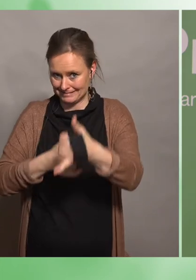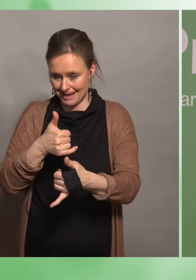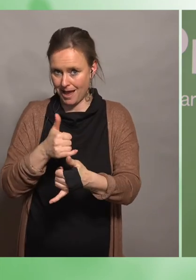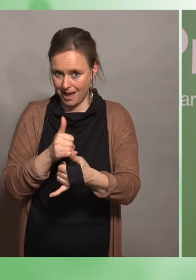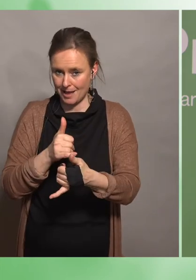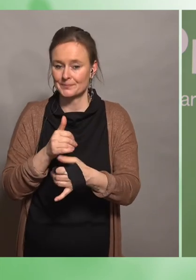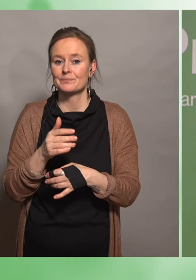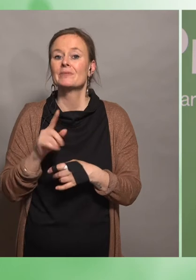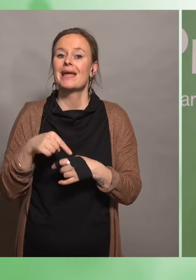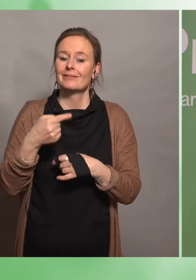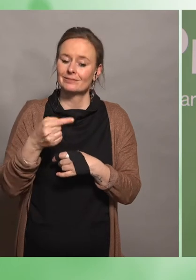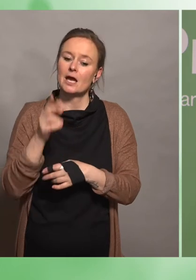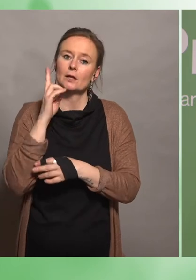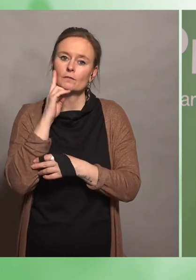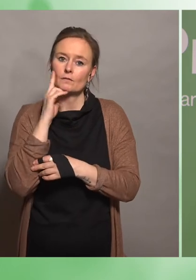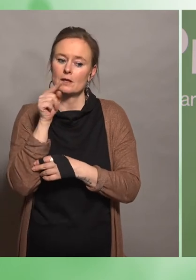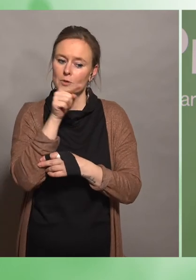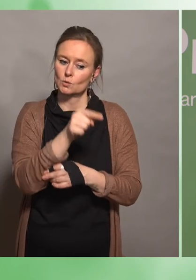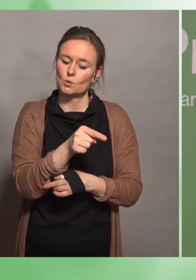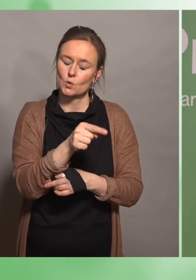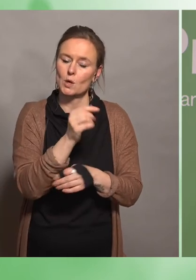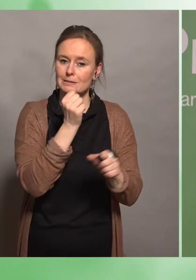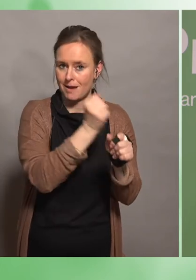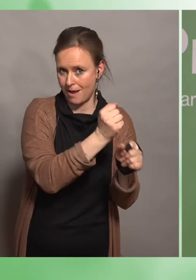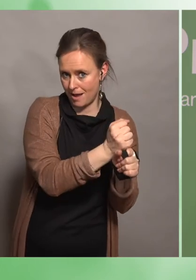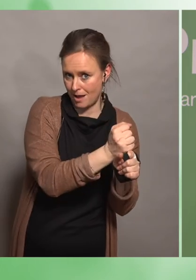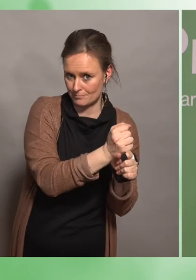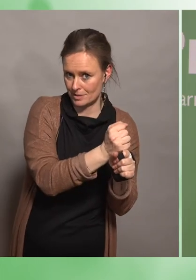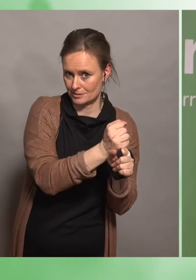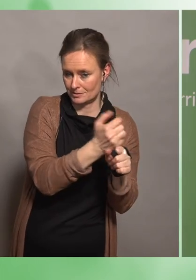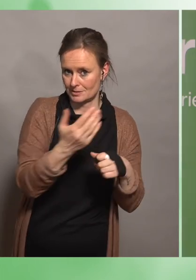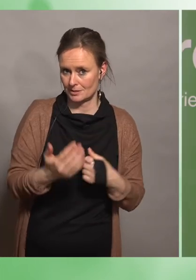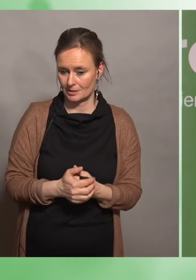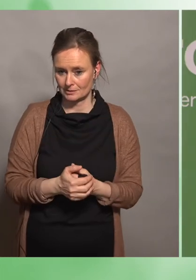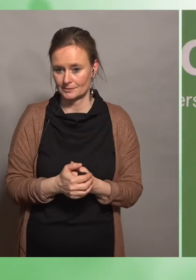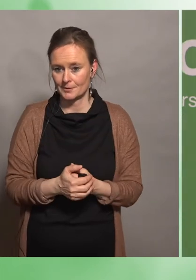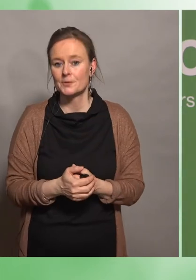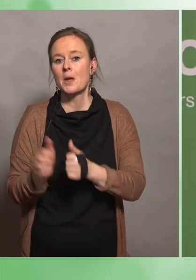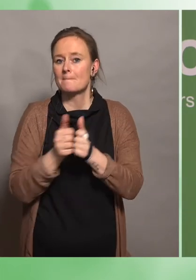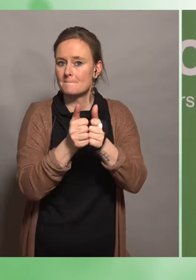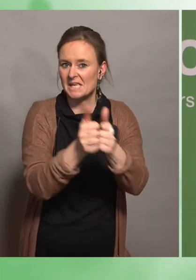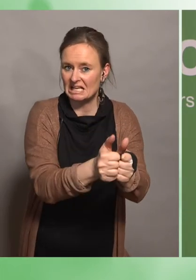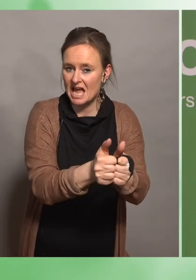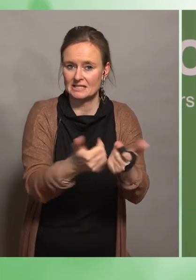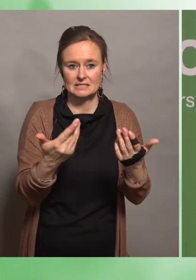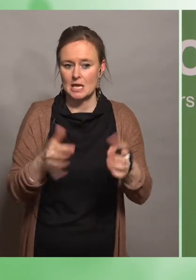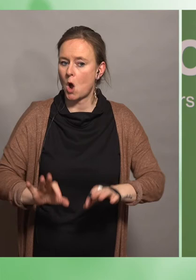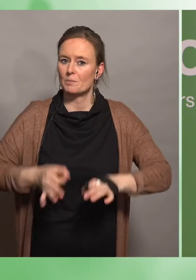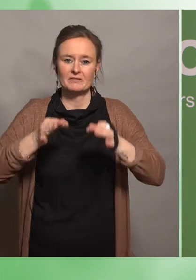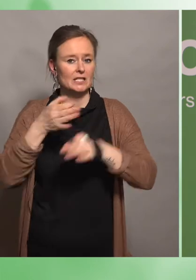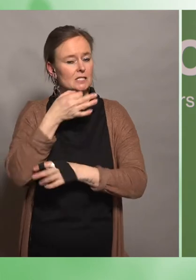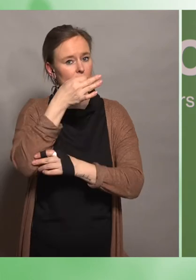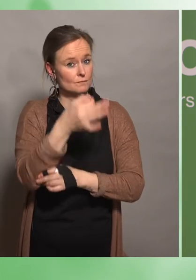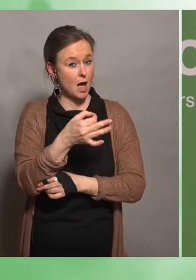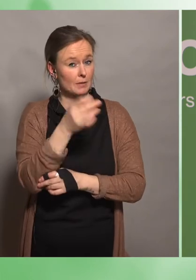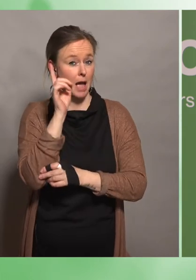an die Firma. Wir begleiten die Personen auch sozialpädagogisch, unterstützen sie auch in Qualifizierungsfragen, aber auch den Betrieb.